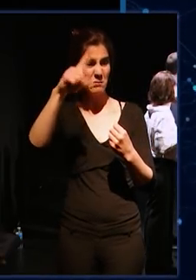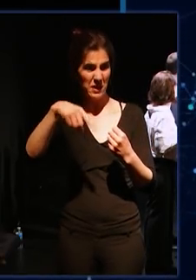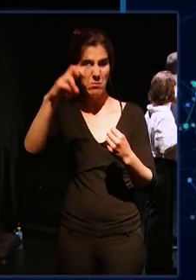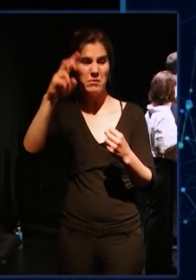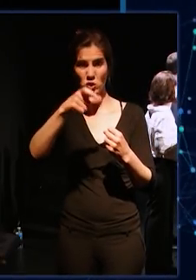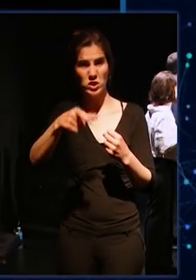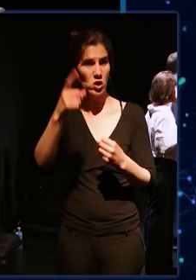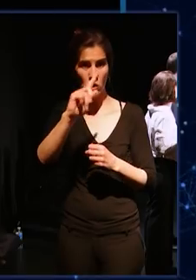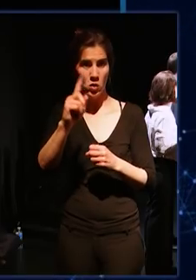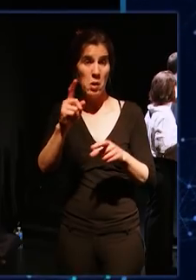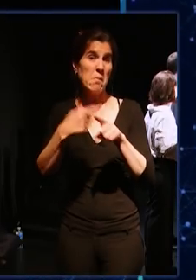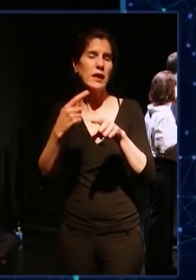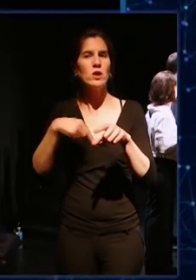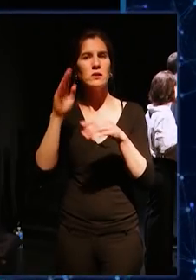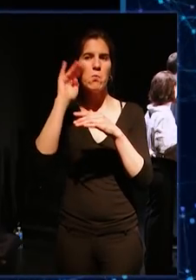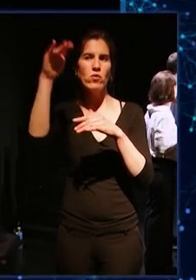l'aire.